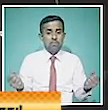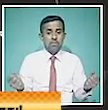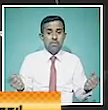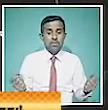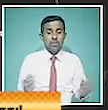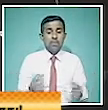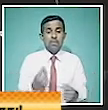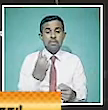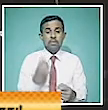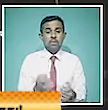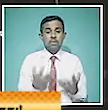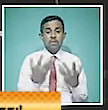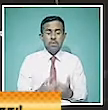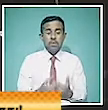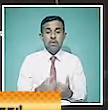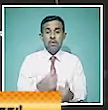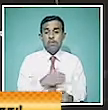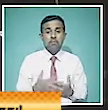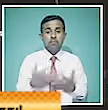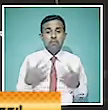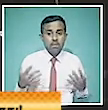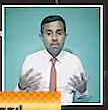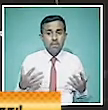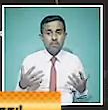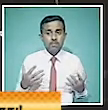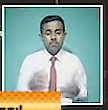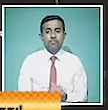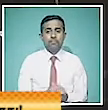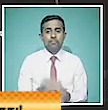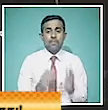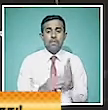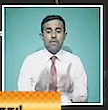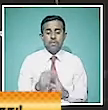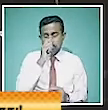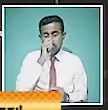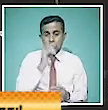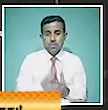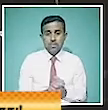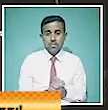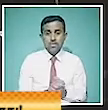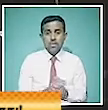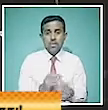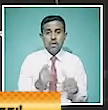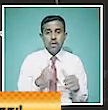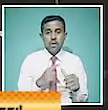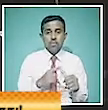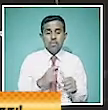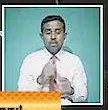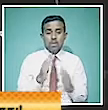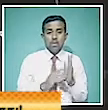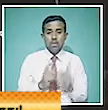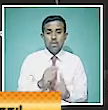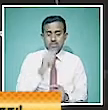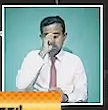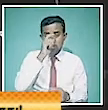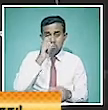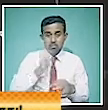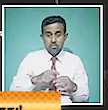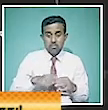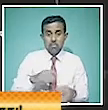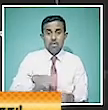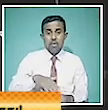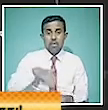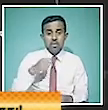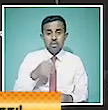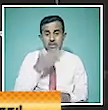வட்டமடு போன்ற இடத்திலே பிரச்சனை இருக்கிறது. சுஷில் பிரேம்ஜி அதே போன்ற அமர வீர அவர்களுக்கு தெரியும். எனவே இந்த பிரச்சனைகளுக்கெல்லாம் அடிப்படையான காரணம்